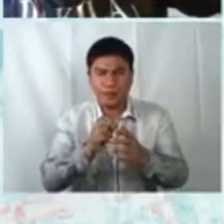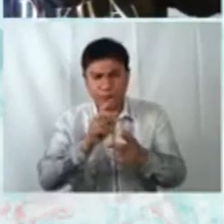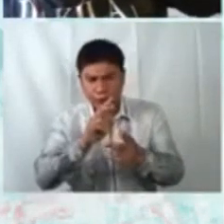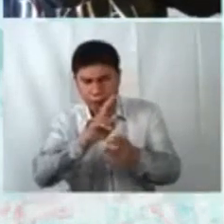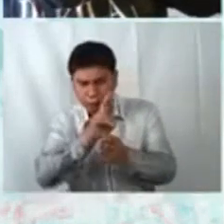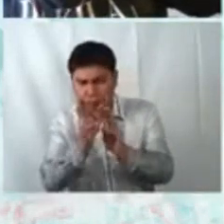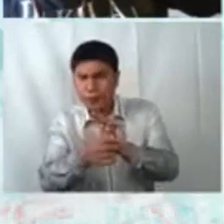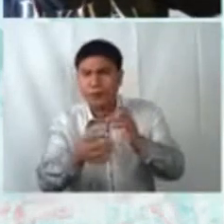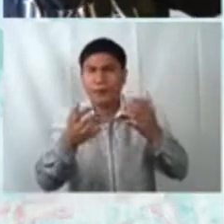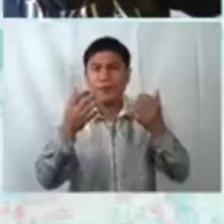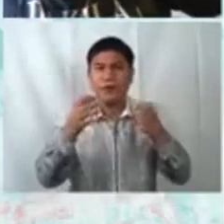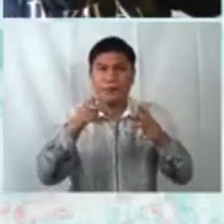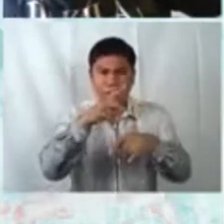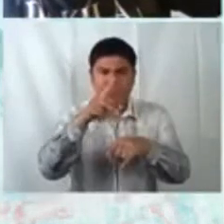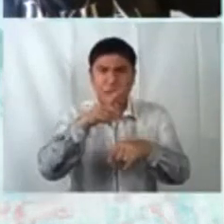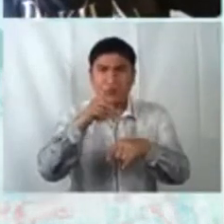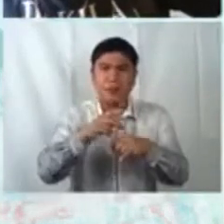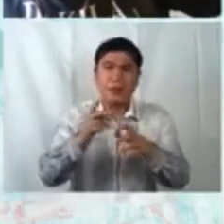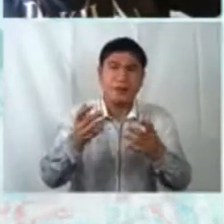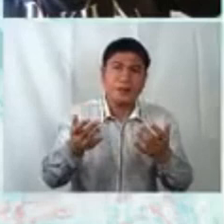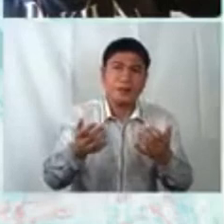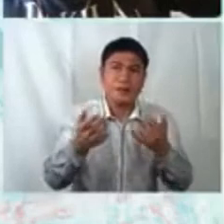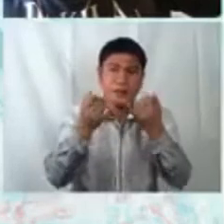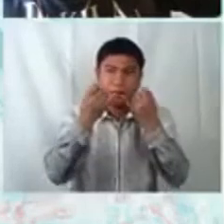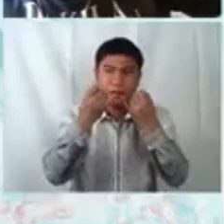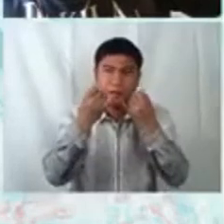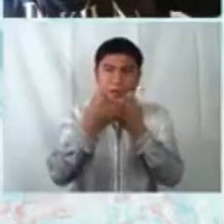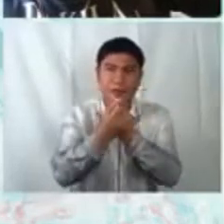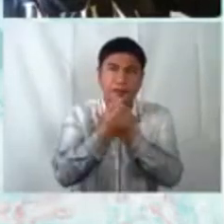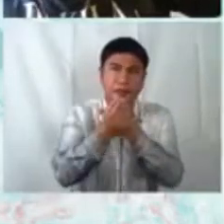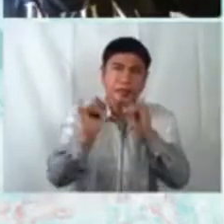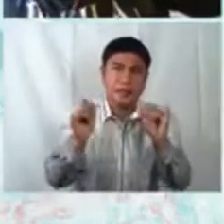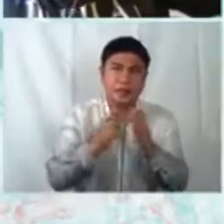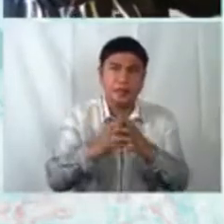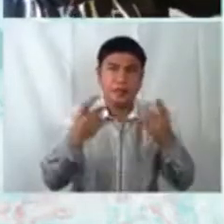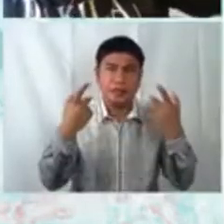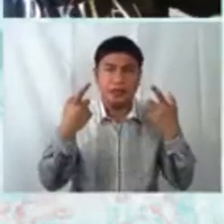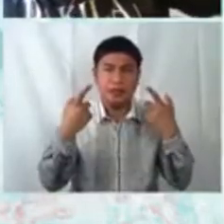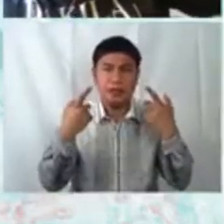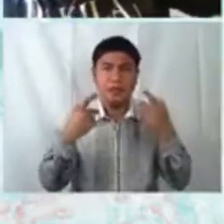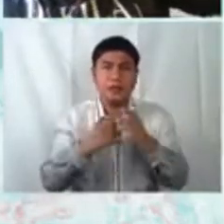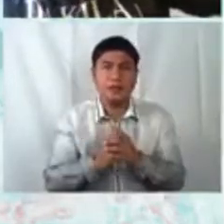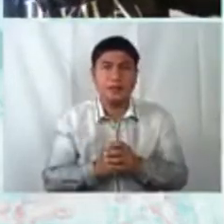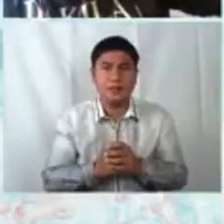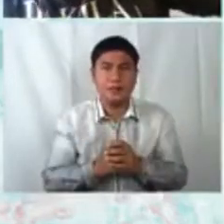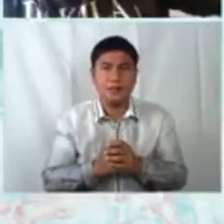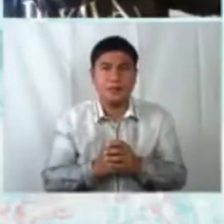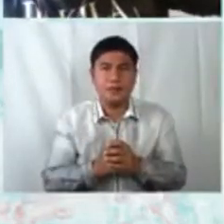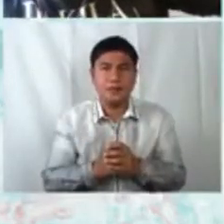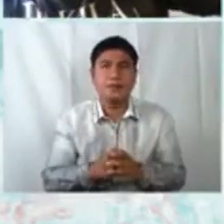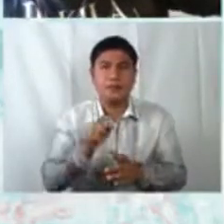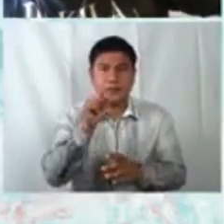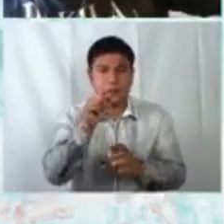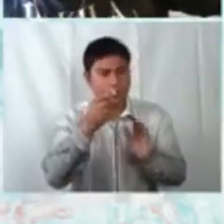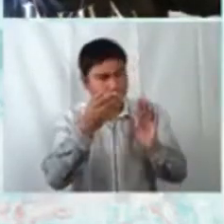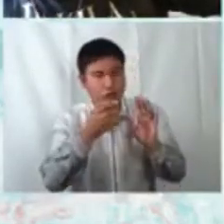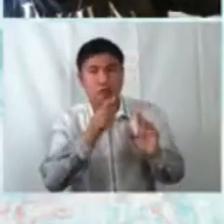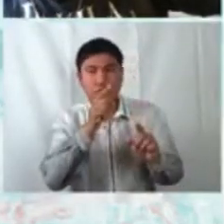At ito po, hindi ho flag yan. Actually, ganyan ho itsura niyan. At yan po isang menu. No? Yan ang isang menu.